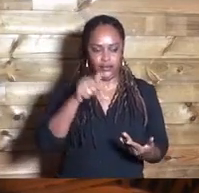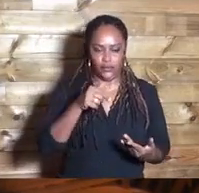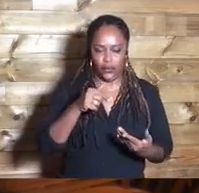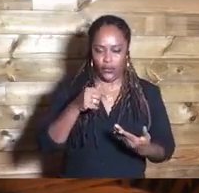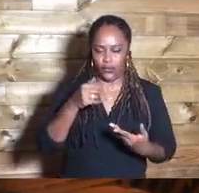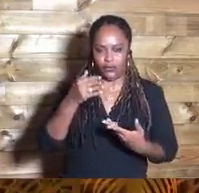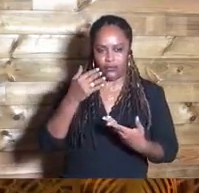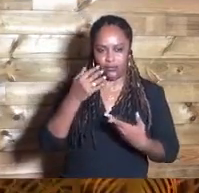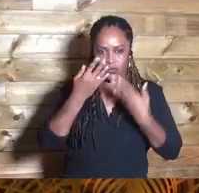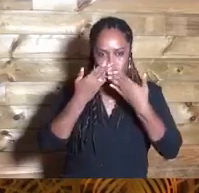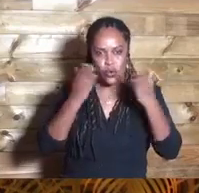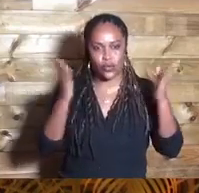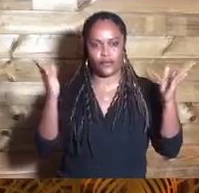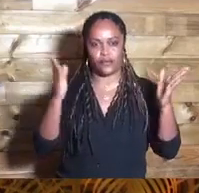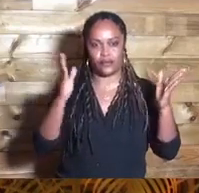Alors, ça qu'on veut dire, c'est que